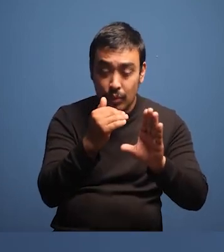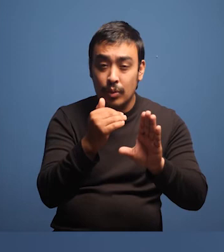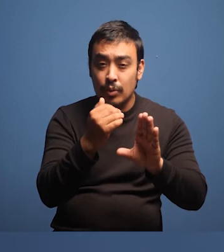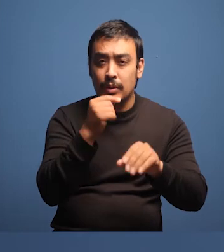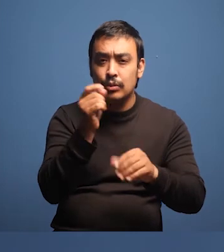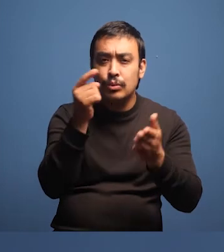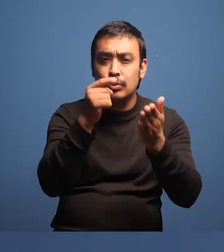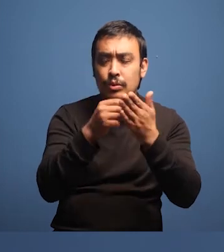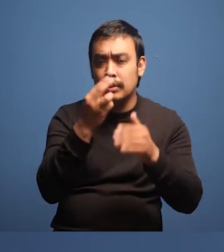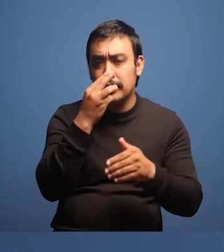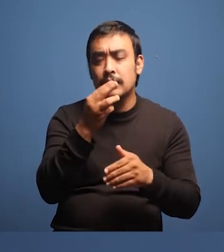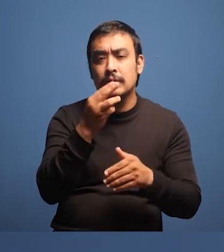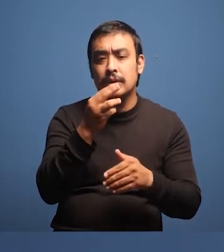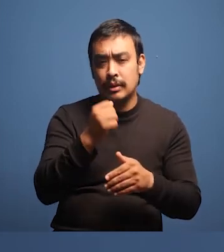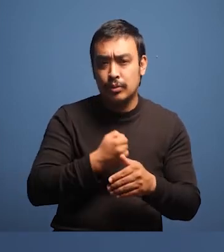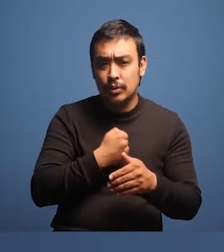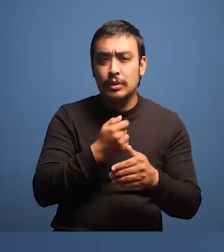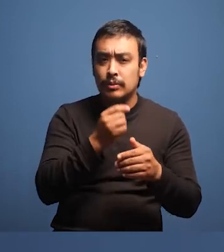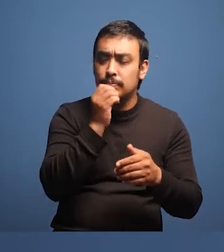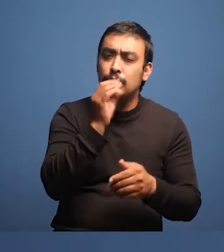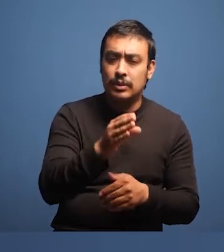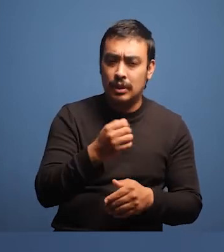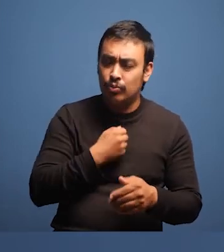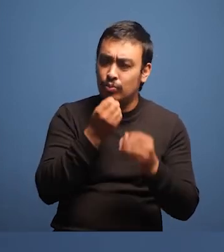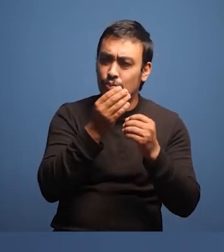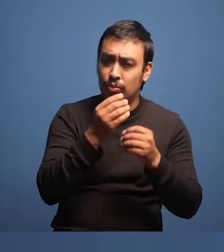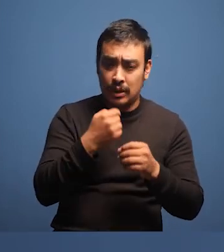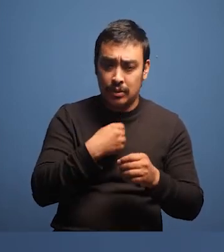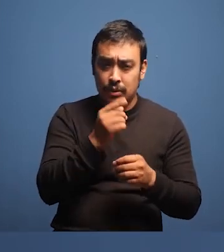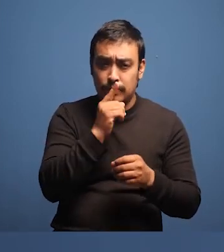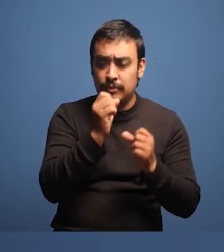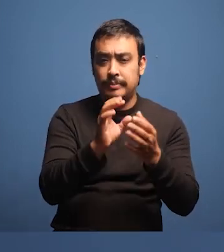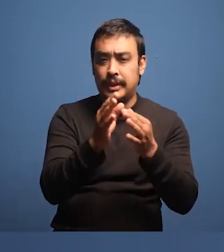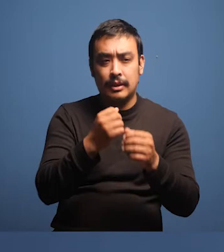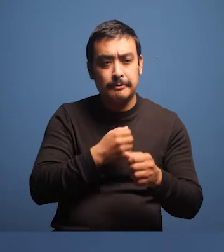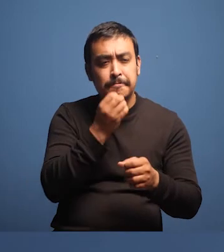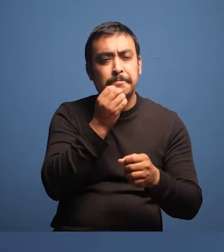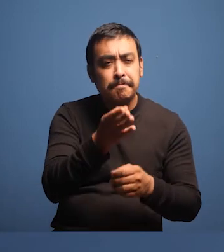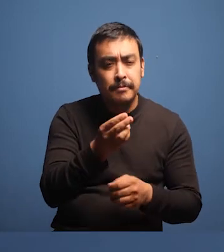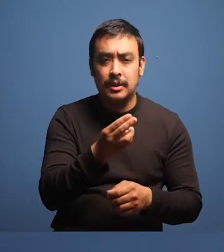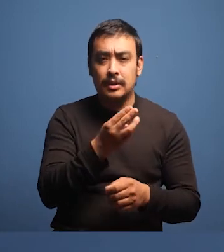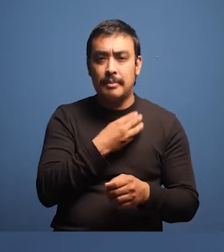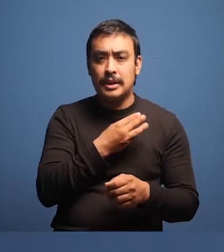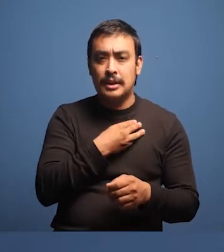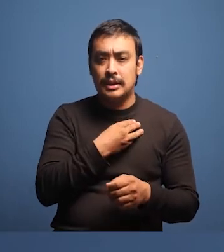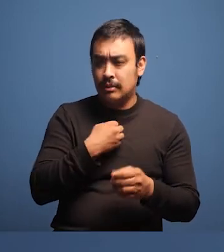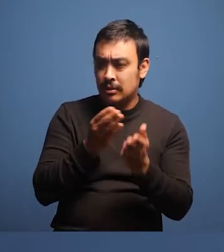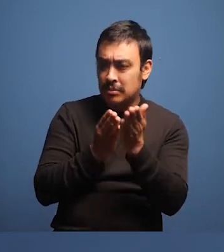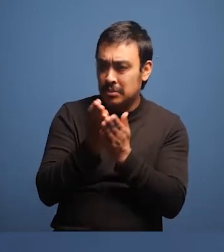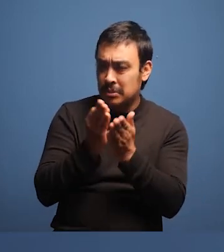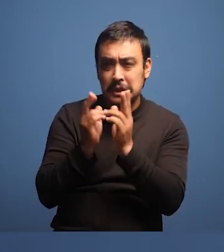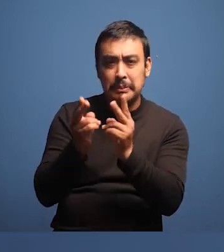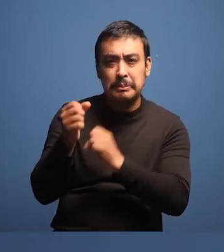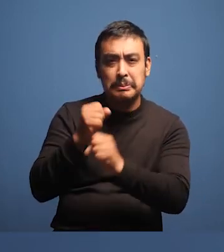चाहिँ सुरुमा भनेको उहाँले भन्नुभयो जस्तो आफै स्पिकअप हुनुपर्छ, किनभने जबसम्म तपाईँ स्पिकअप हुँदैन तबसम्म त्यो मान्छेले चाहिँ तपाईँलाई त्यो आफ्नो बिहेभियर कन्टिन्यू गरिरहेको